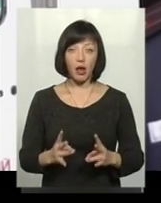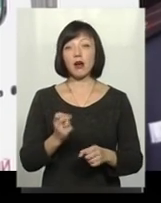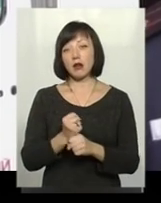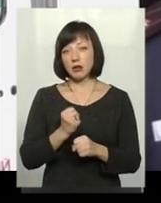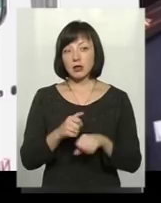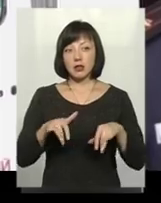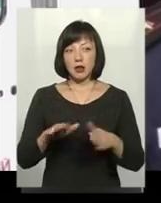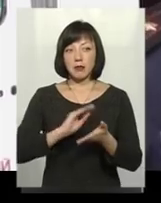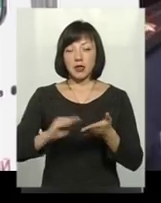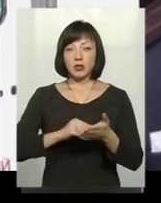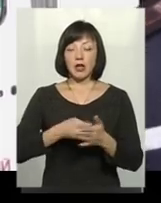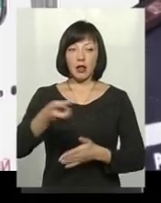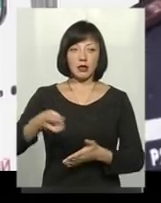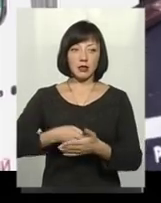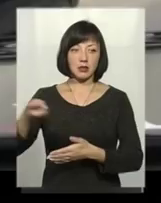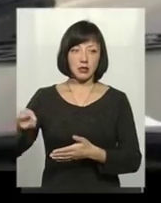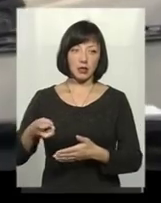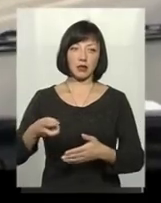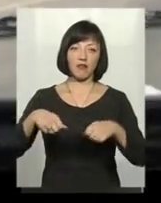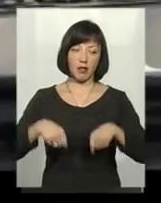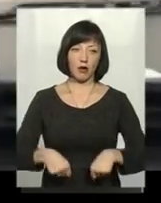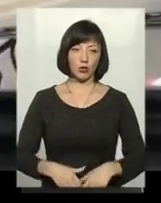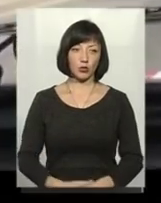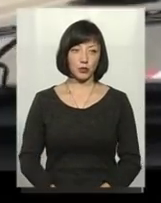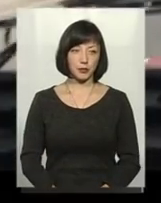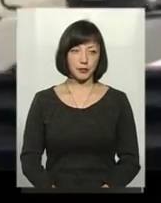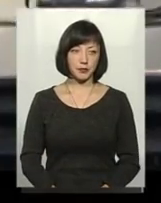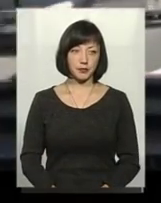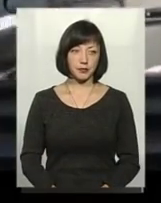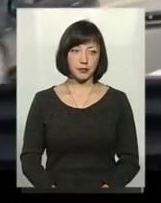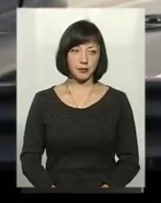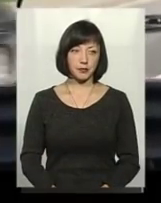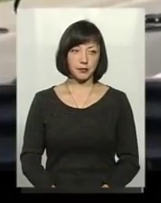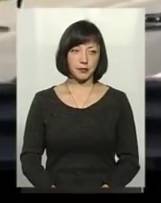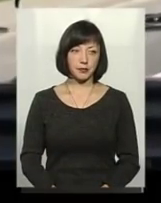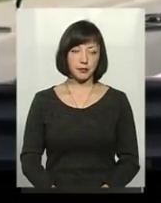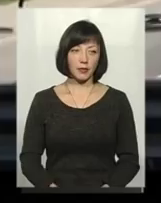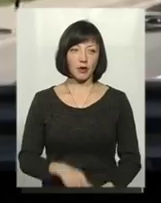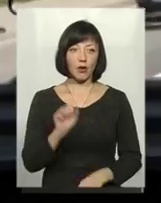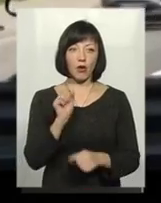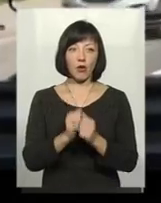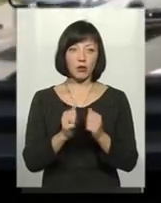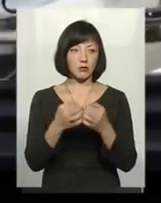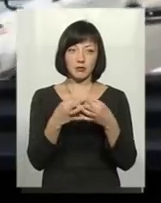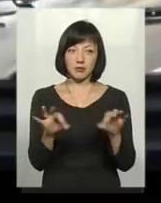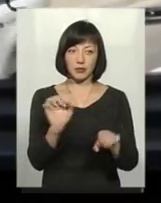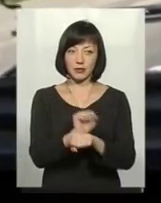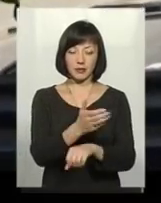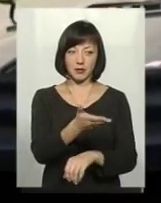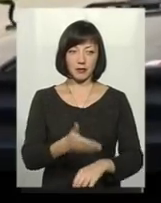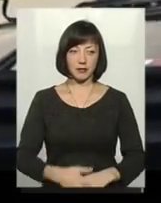вживаються заходи, пишуться листи на органи влади. Всі водії завершують манер, кожен торопиться десь на роботу, в